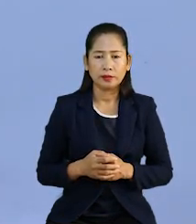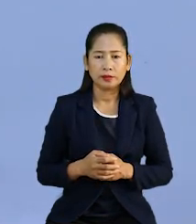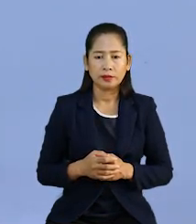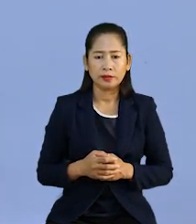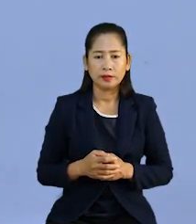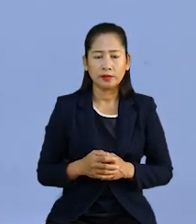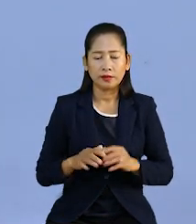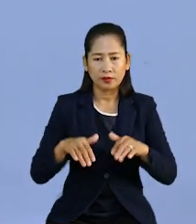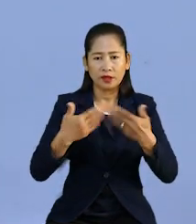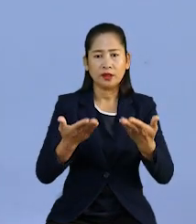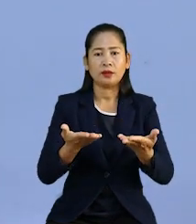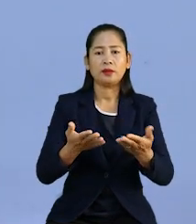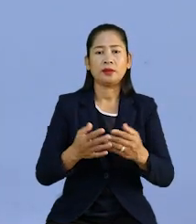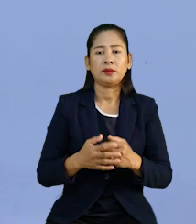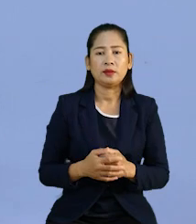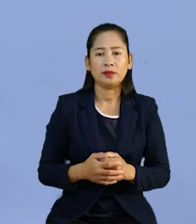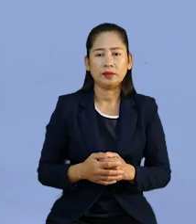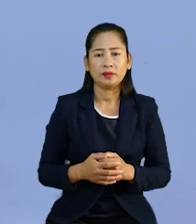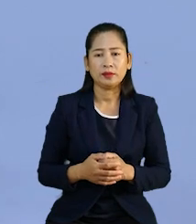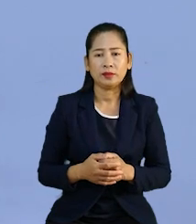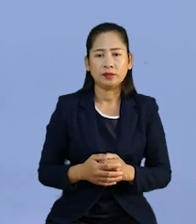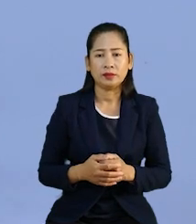real ao vậy